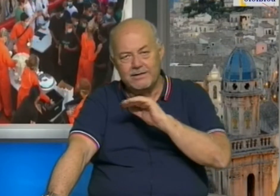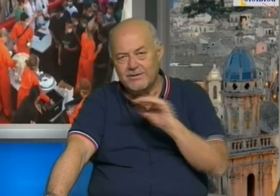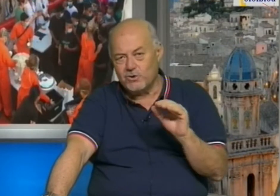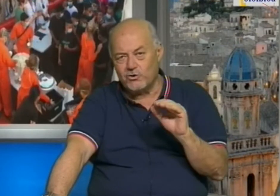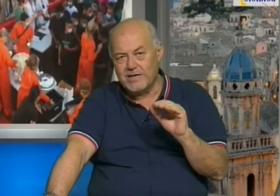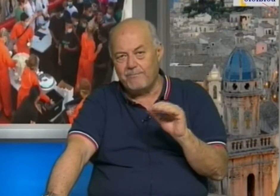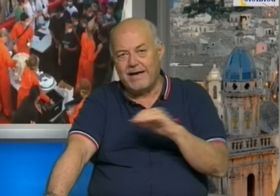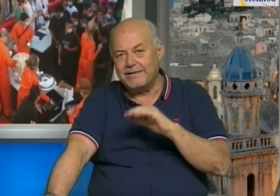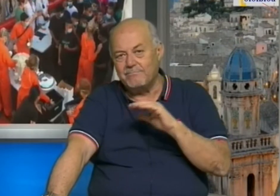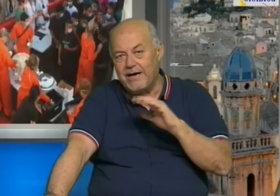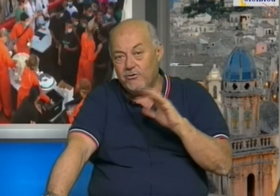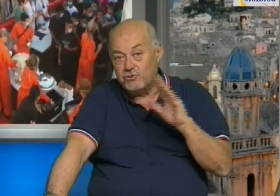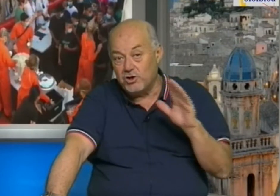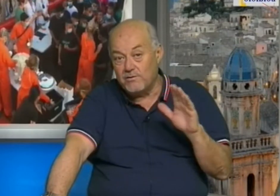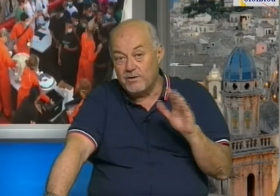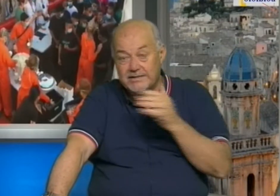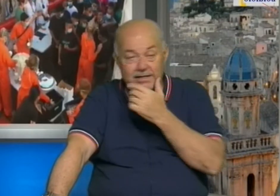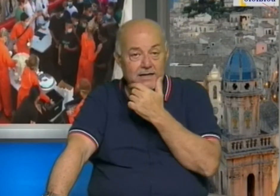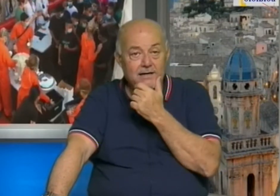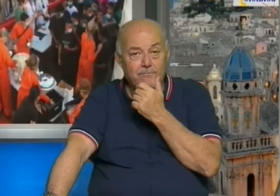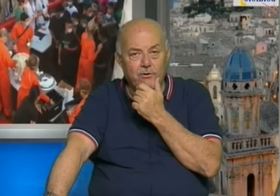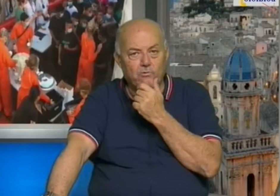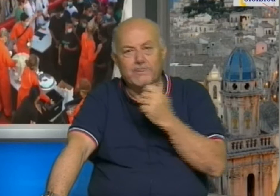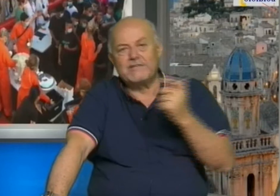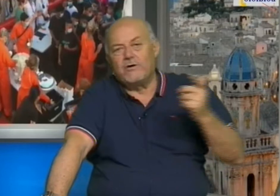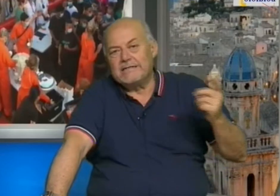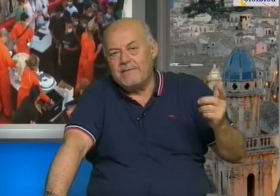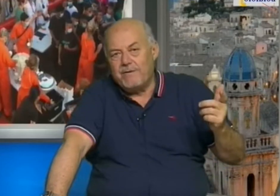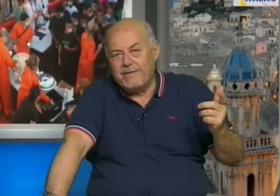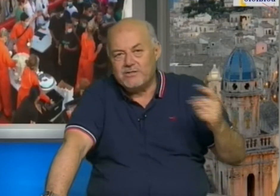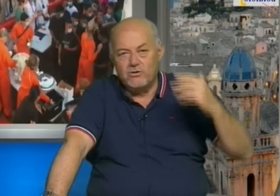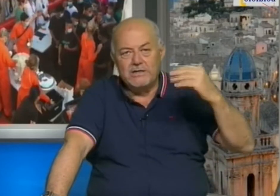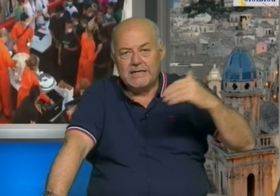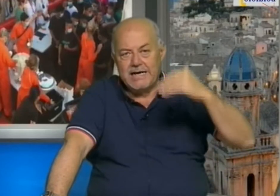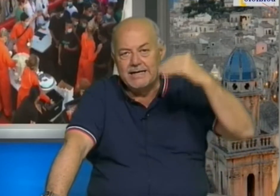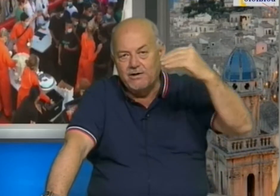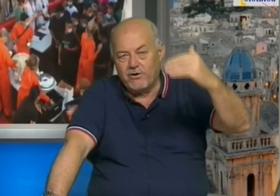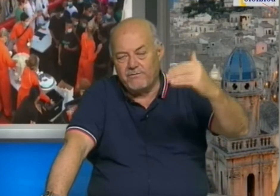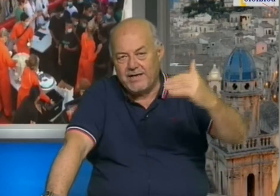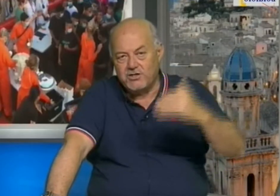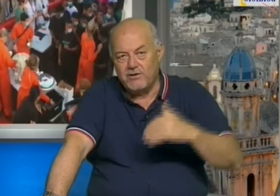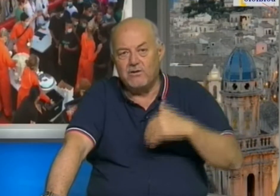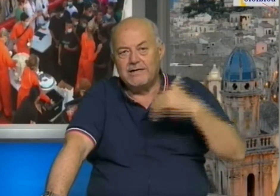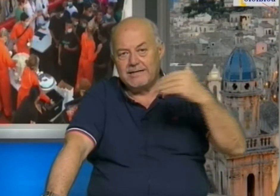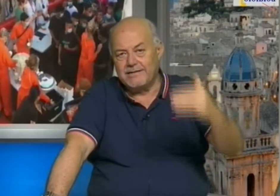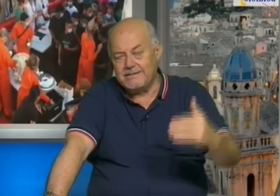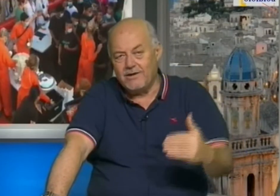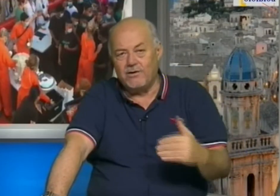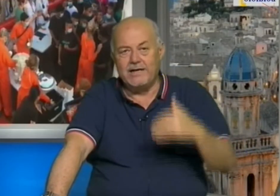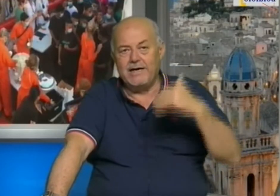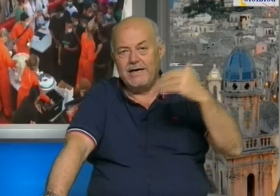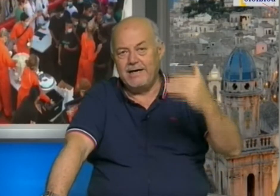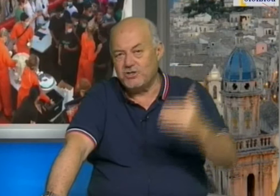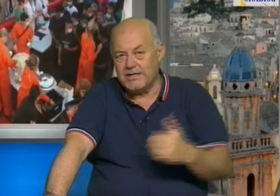quindi sono scappati, ma non ci dovrebbero essere preoccupazioni, sempre ammesso che anche loro facciano